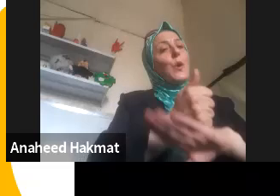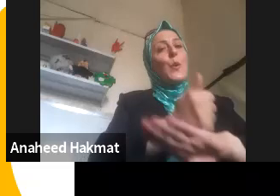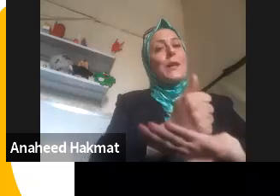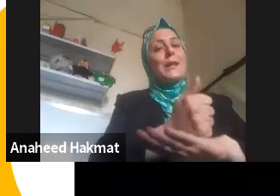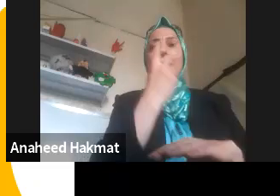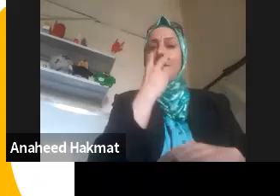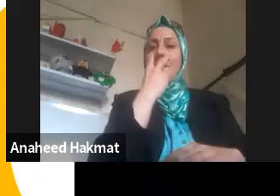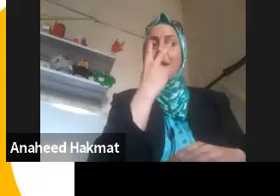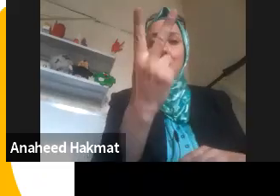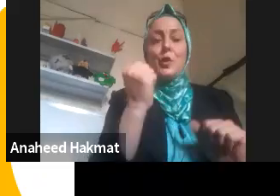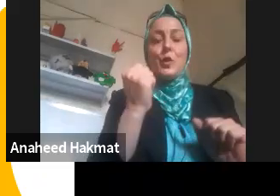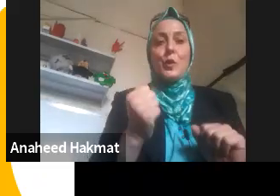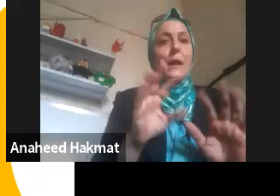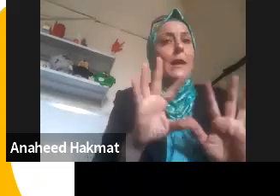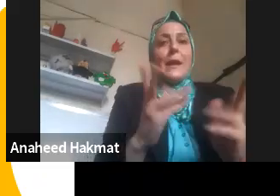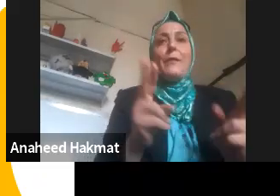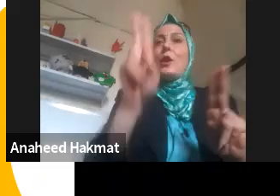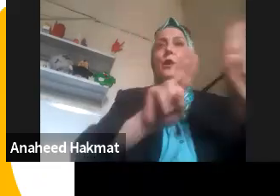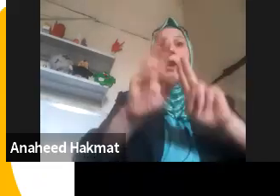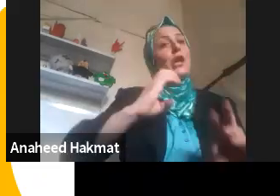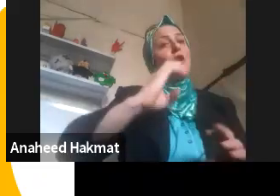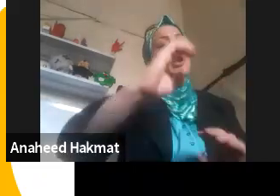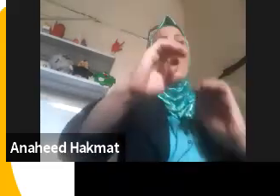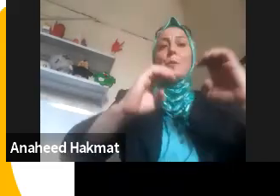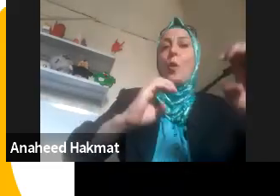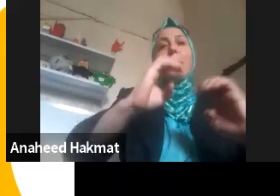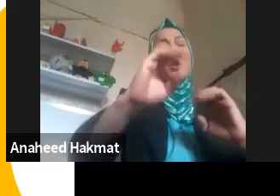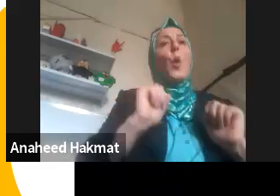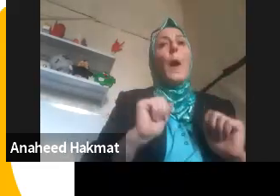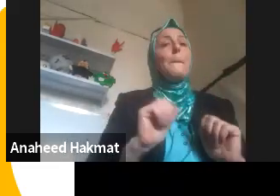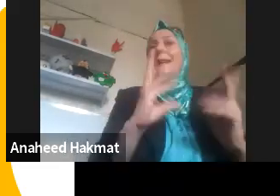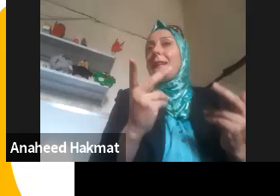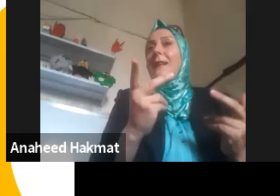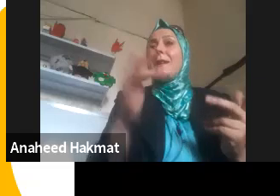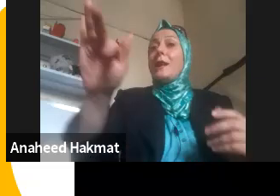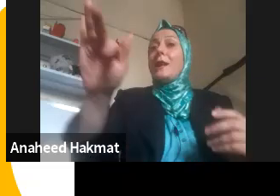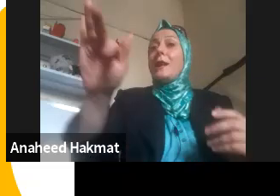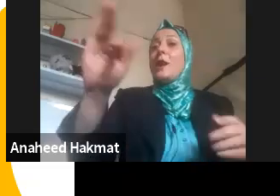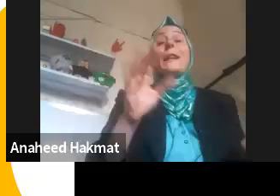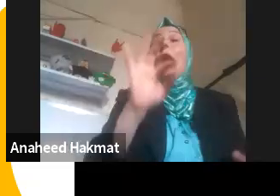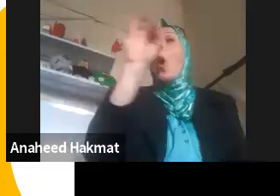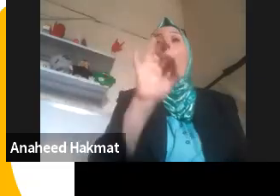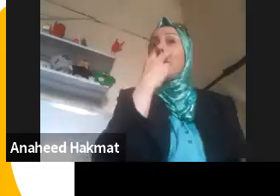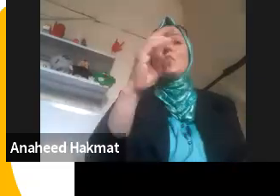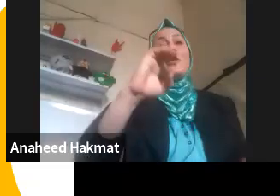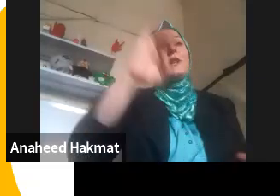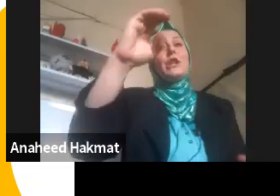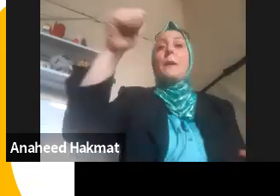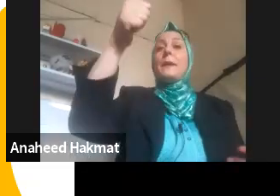أو كيف نعمل تشاورات معهم، شو رأيهم بقضية الرجعة للمدرسة، وين بيشوفوا الإيجابيات والسلبيات